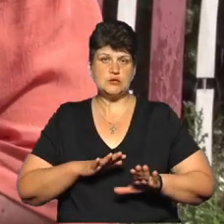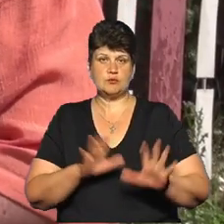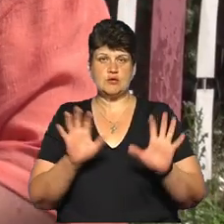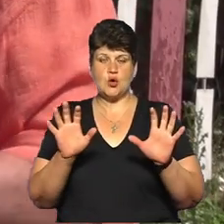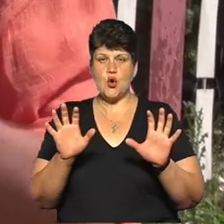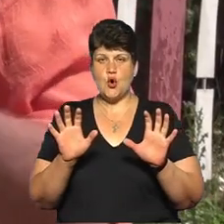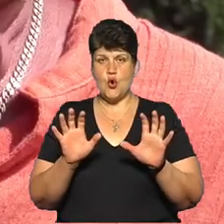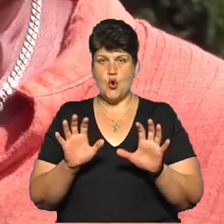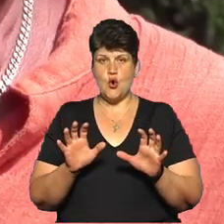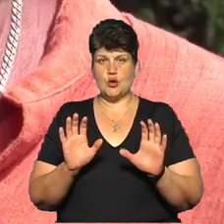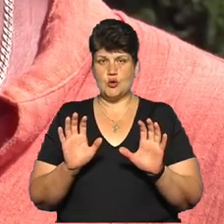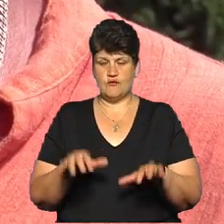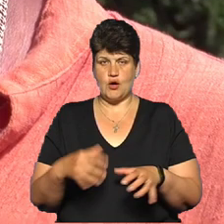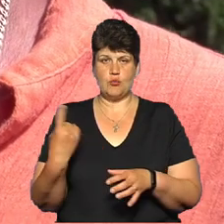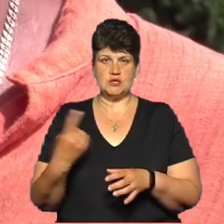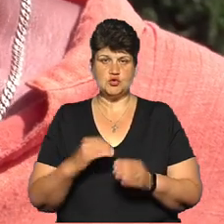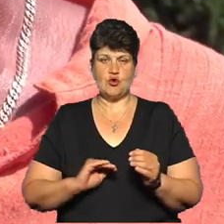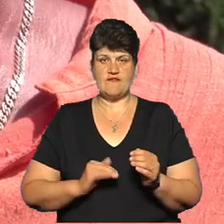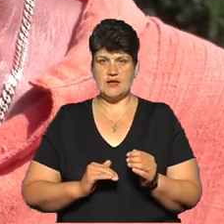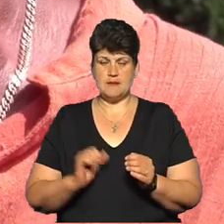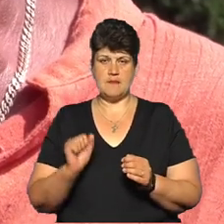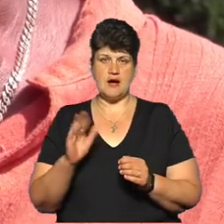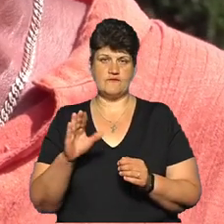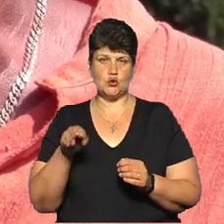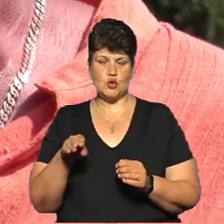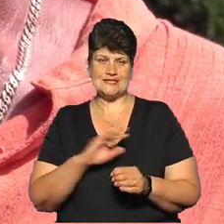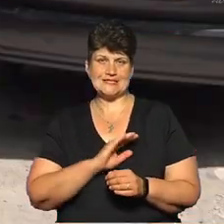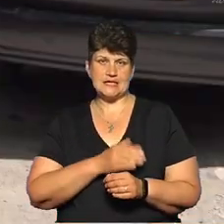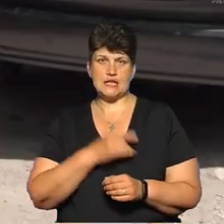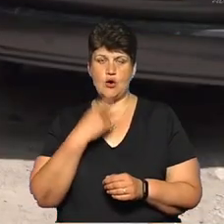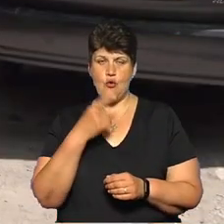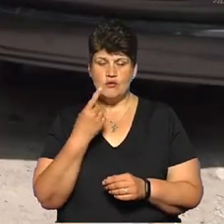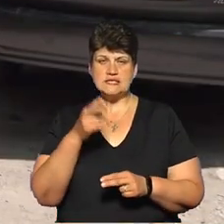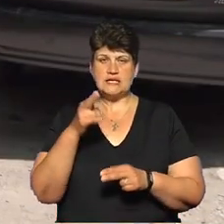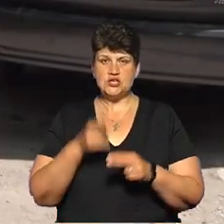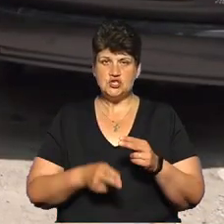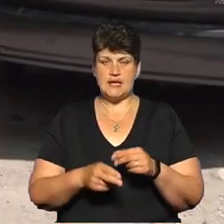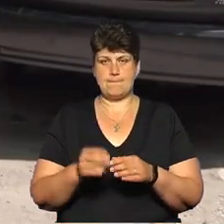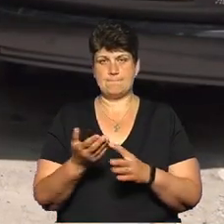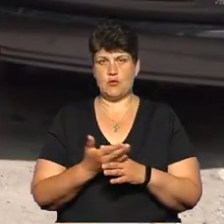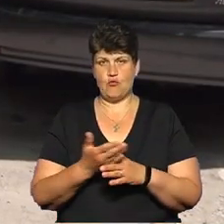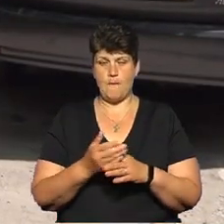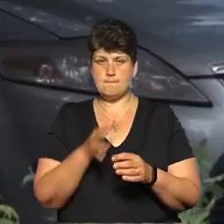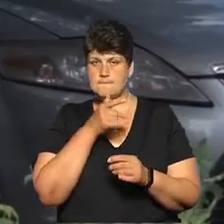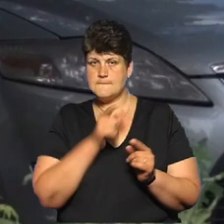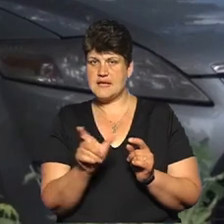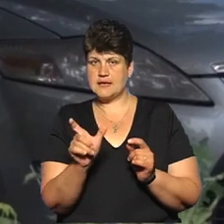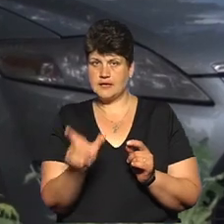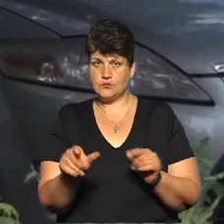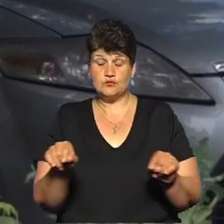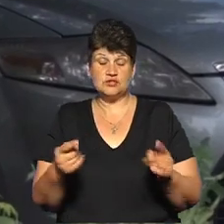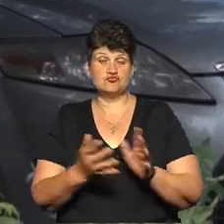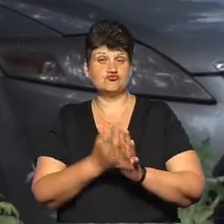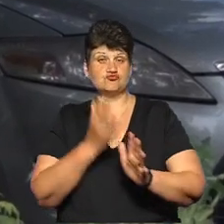громадської організації «Автоєвросила» Сергій Завидовський каже, через завершення пільгового періоду для розмитнення автівок утворилися черги й на